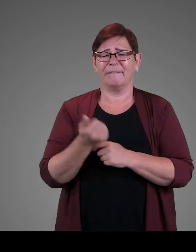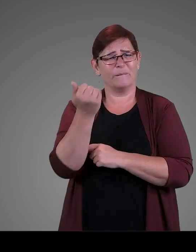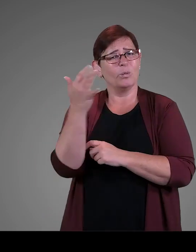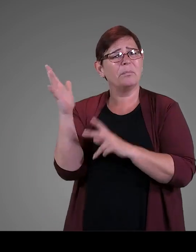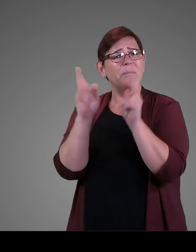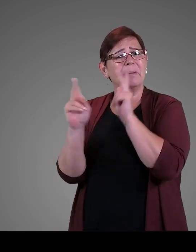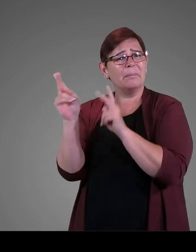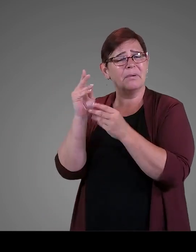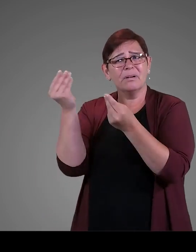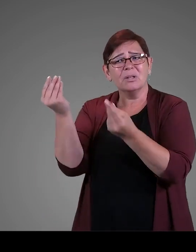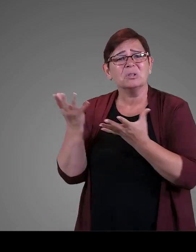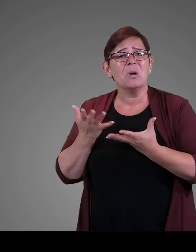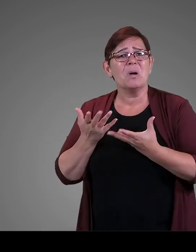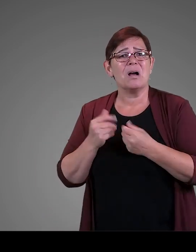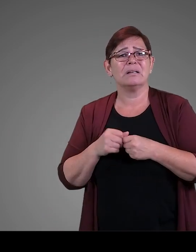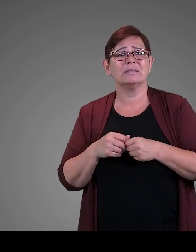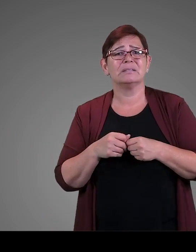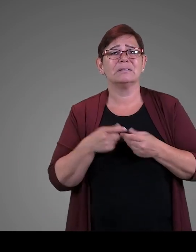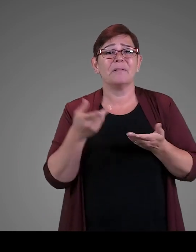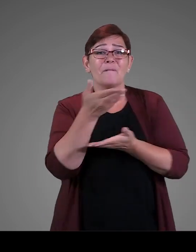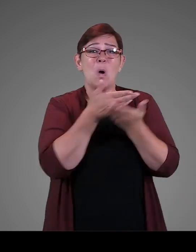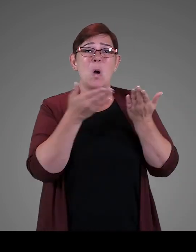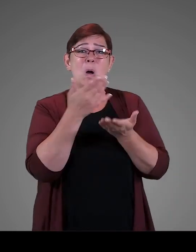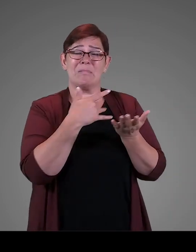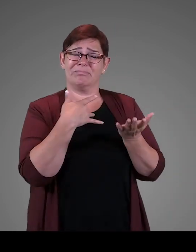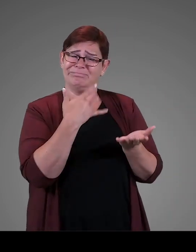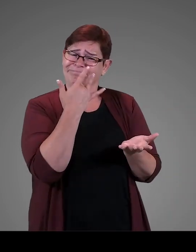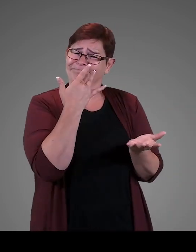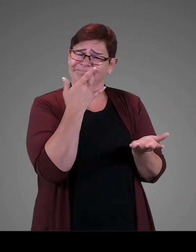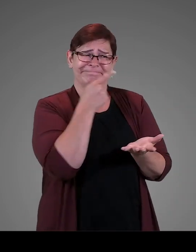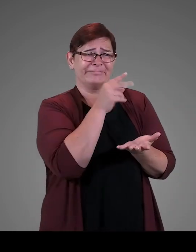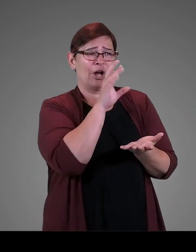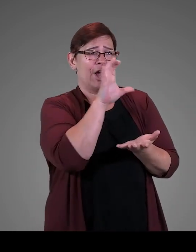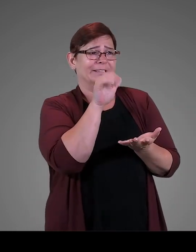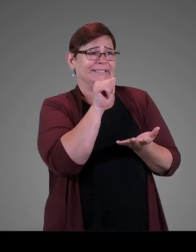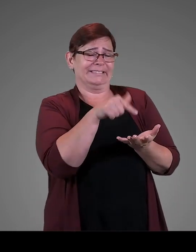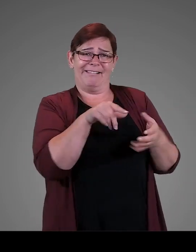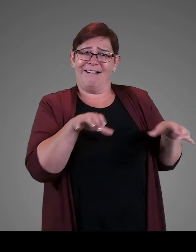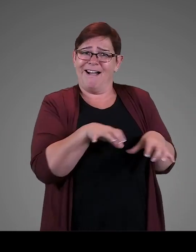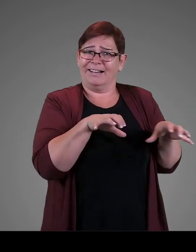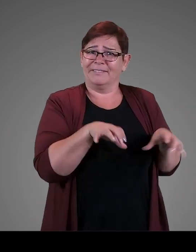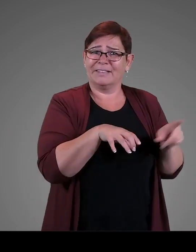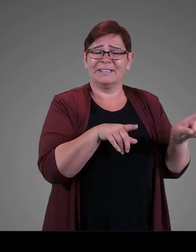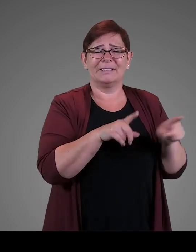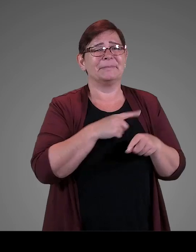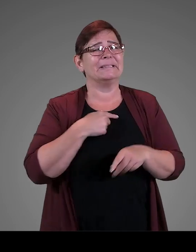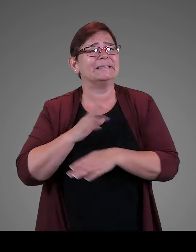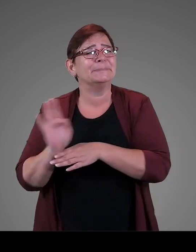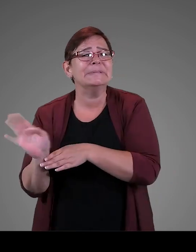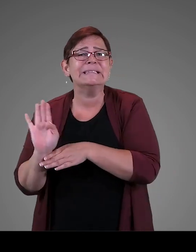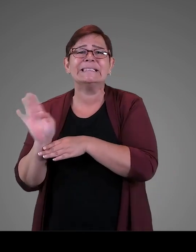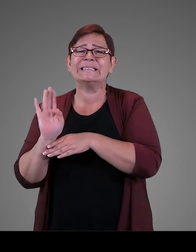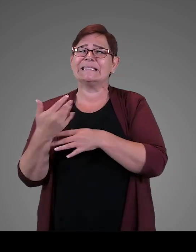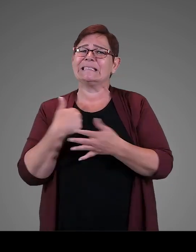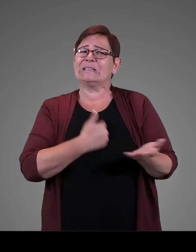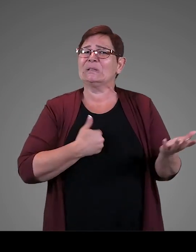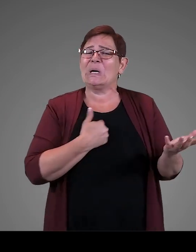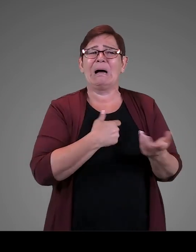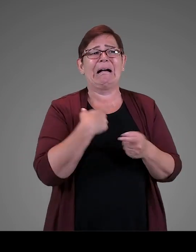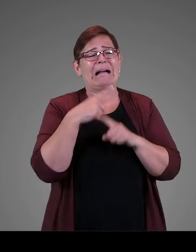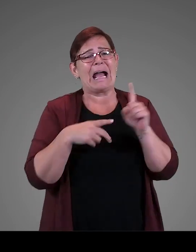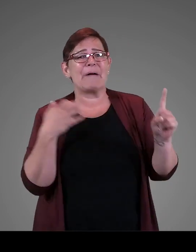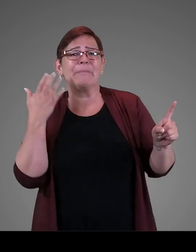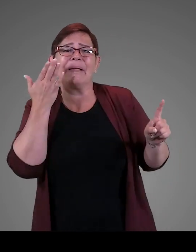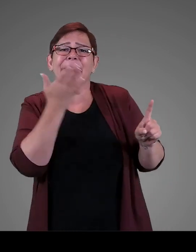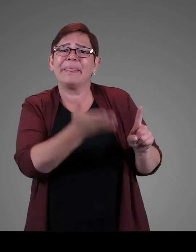plusieurs personnes nous ont dit, le forum, c'est notre activité favorite du RCAQ. Je suis trop débordée, je suis désolée, je ne peux pas